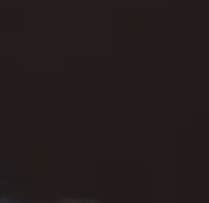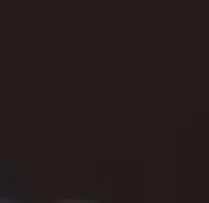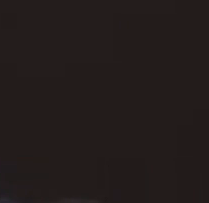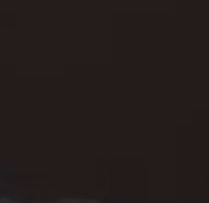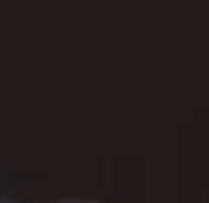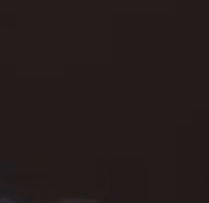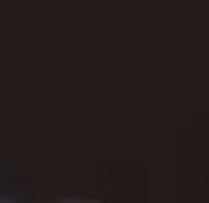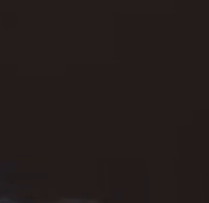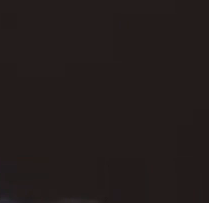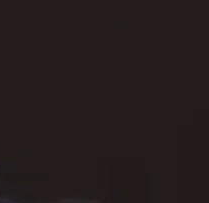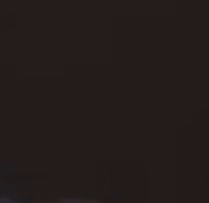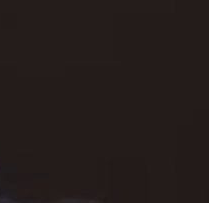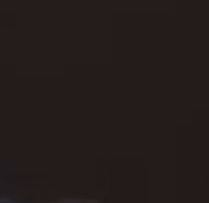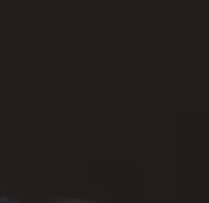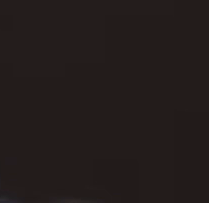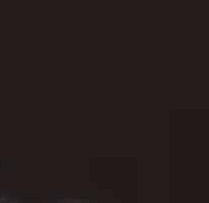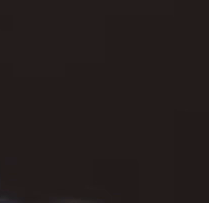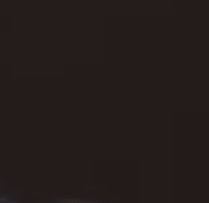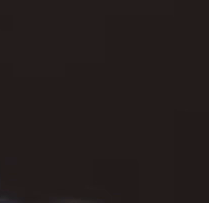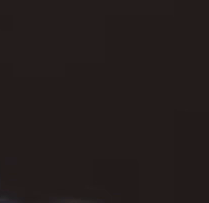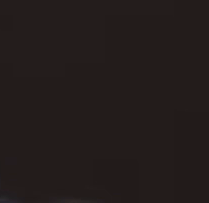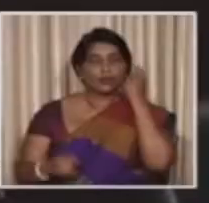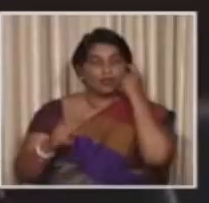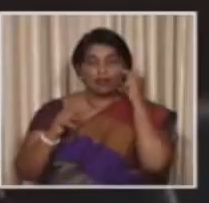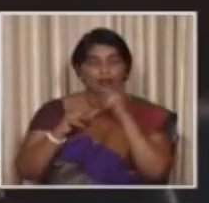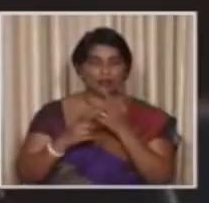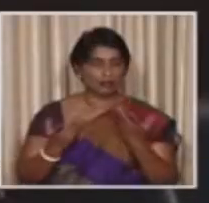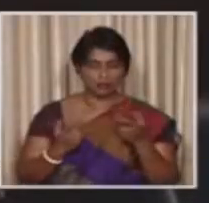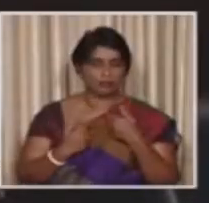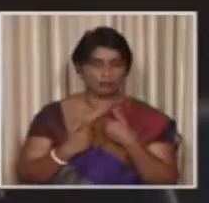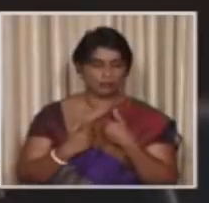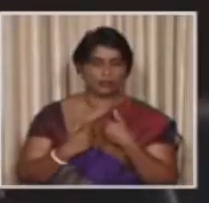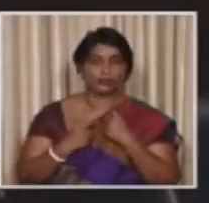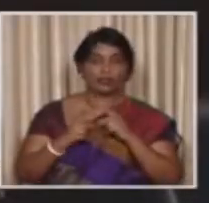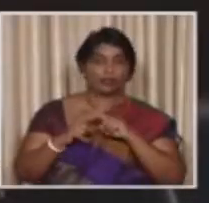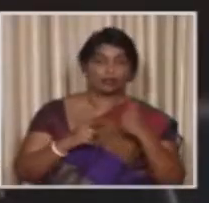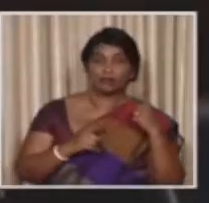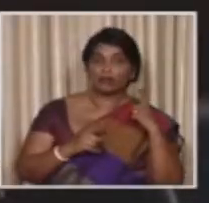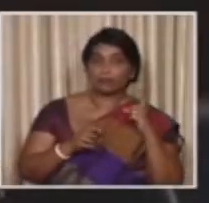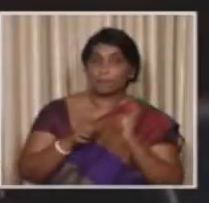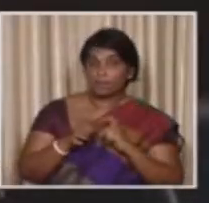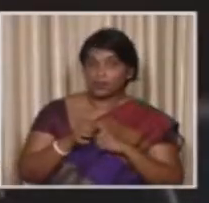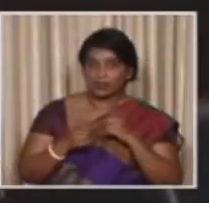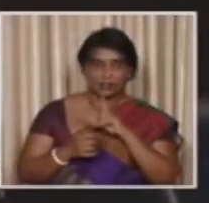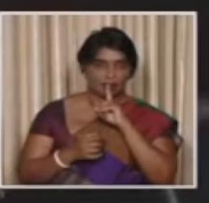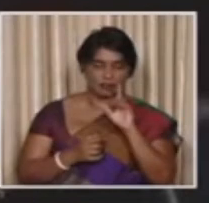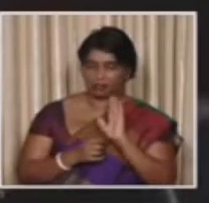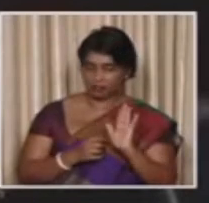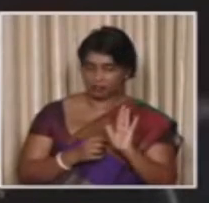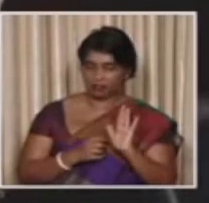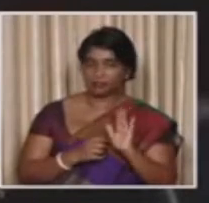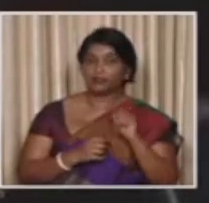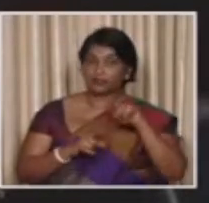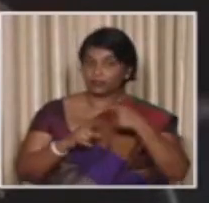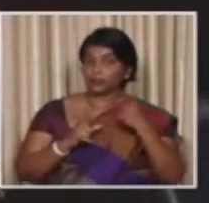Tumne continue. Mama, meke adahas wenne ne anek kamudawanta prashna naha kiyala.